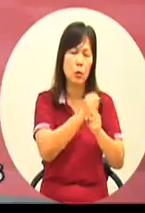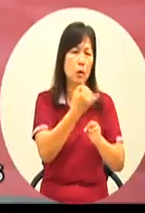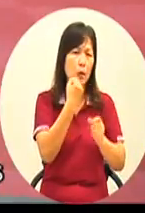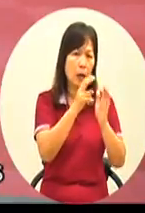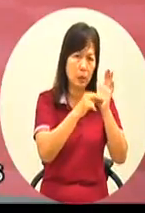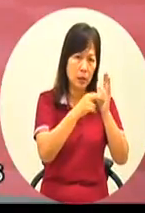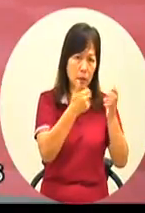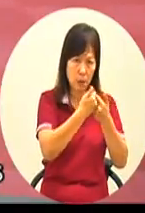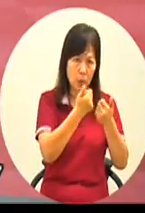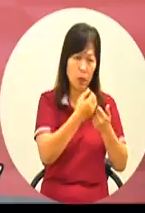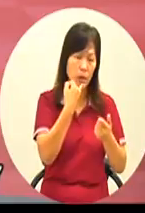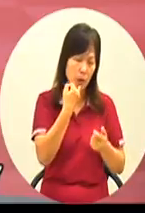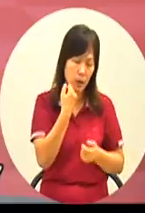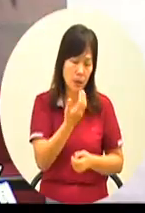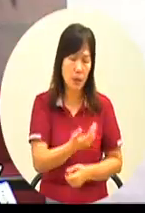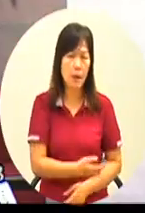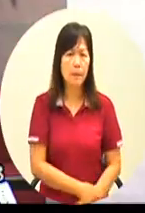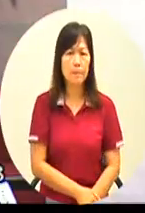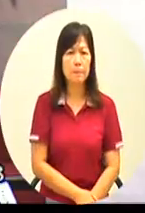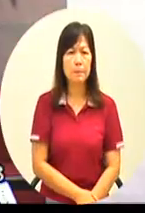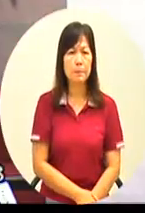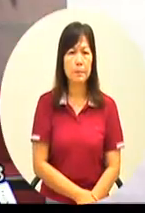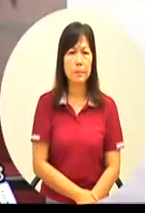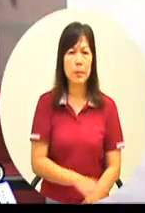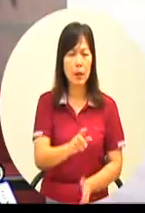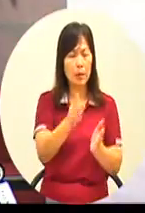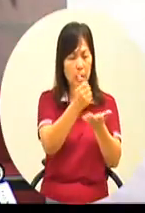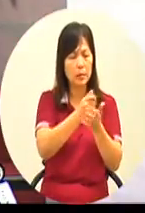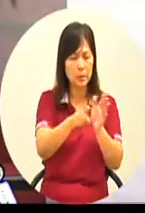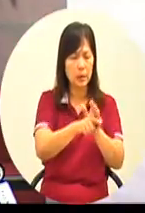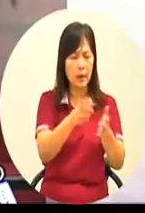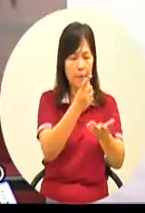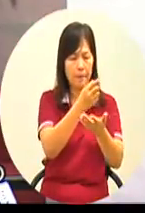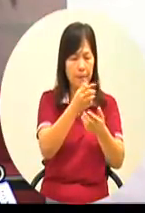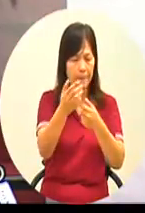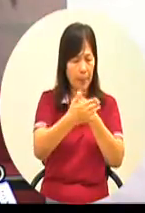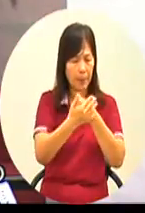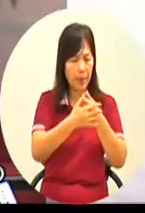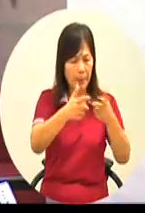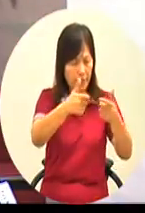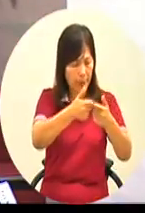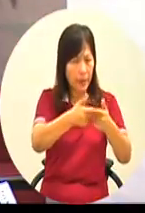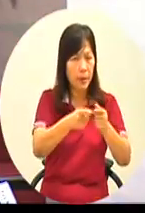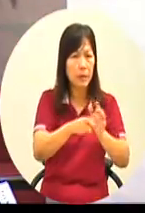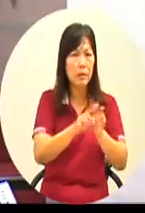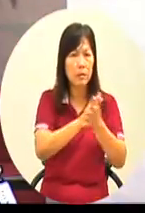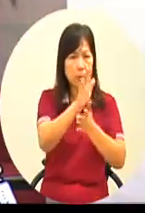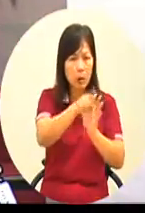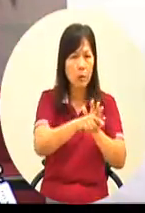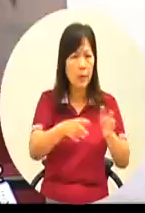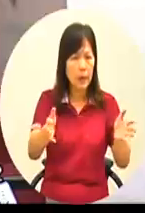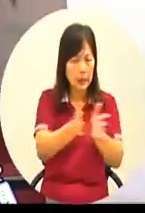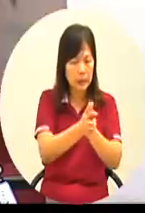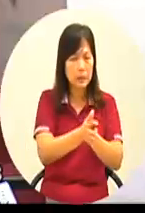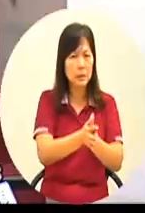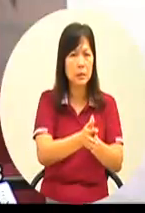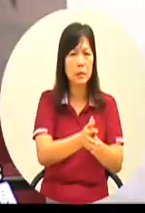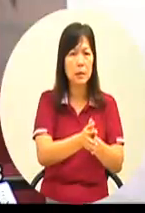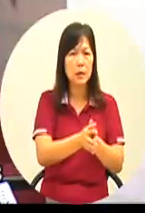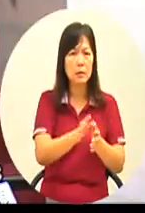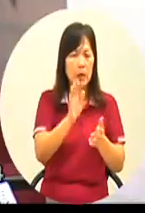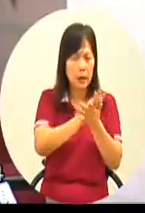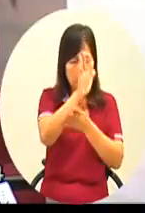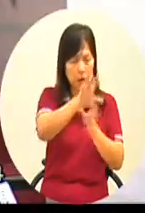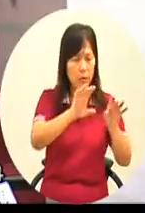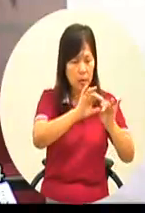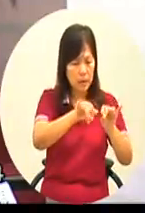都可以啊， 这个问题，这个问题。请我们的公所跟户所这边来做配合，好，啊，我们是希望说在整个未来在整个地